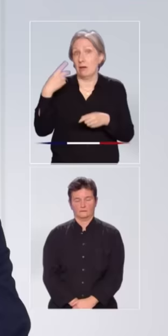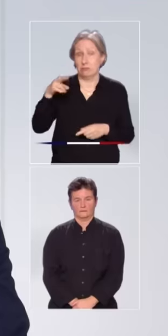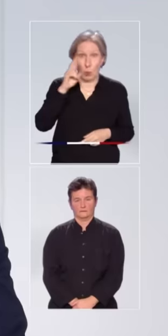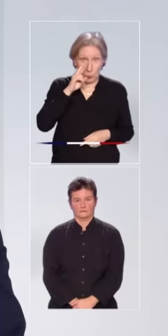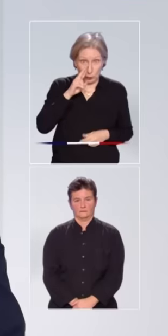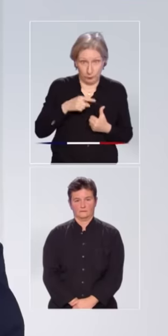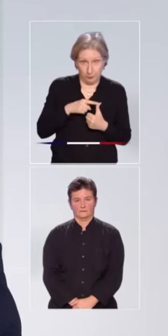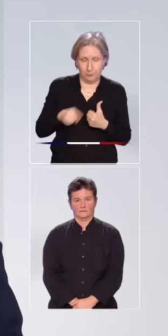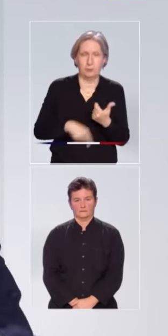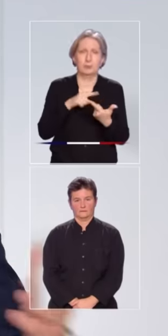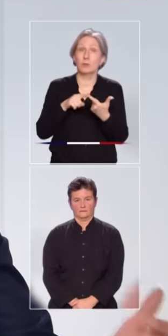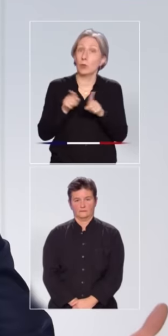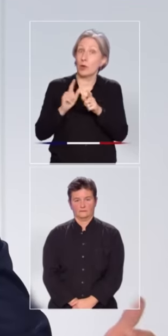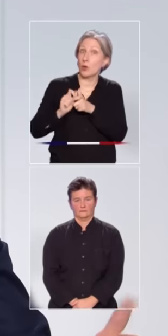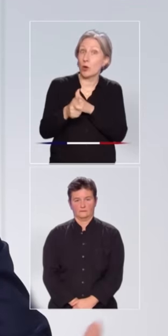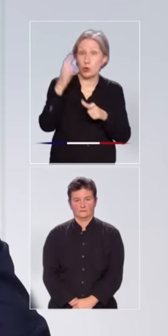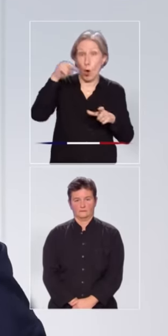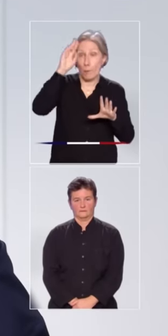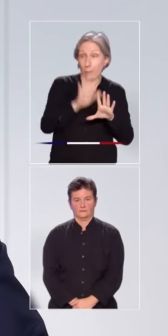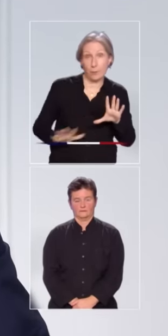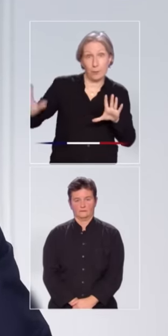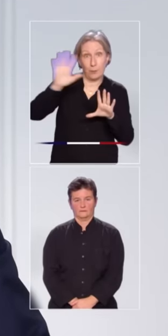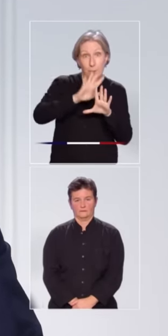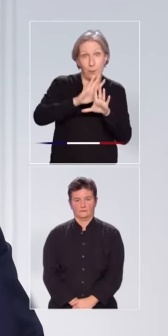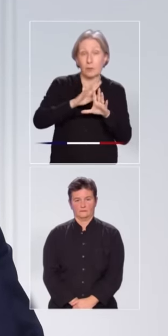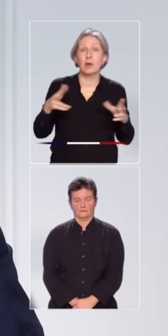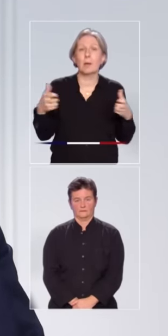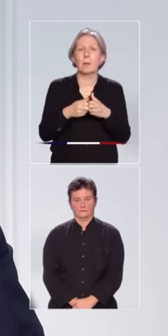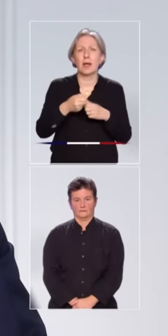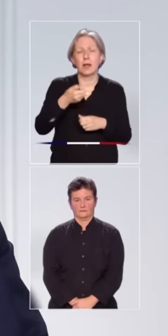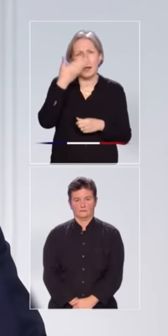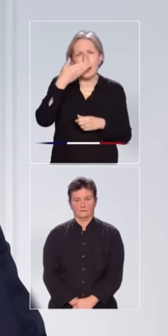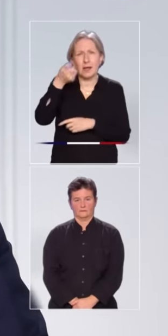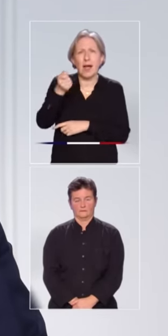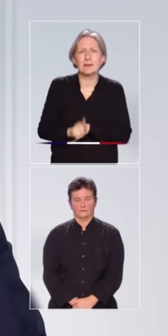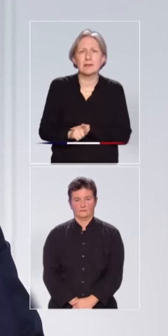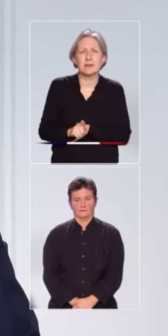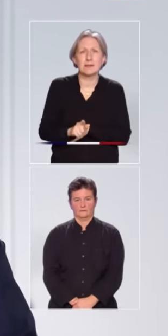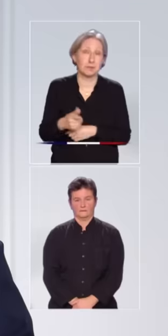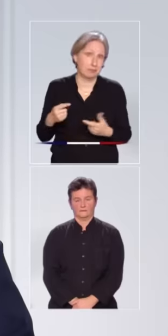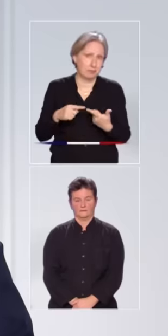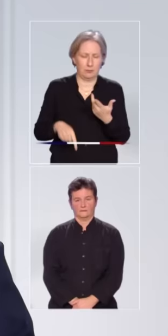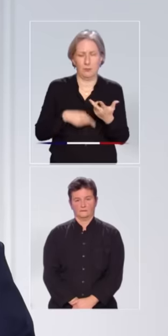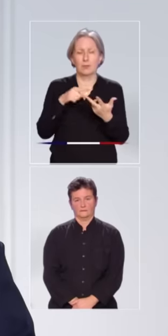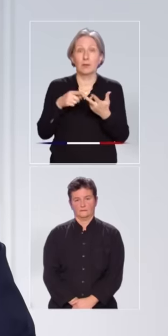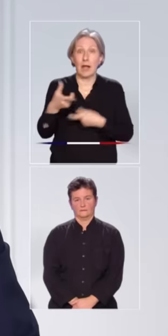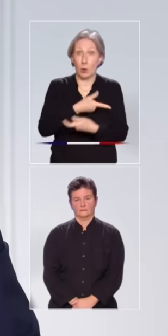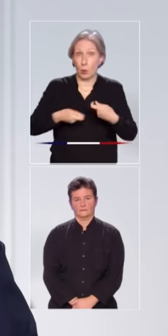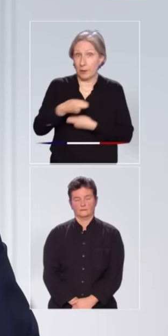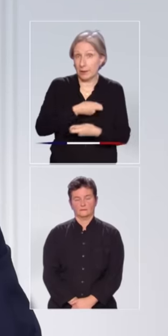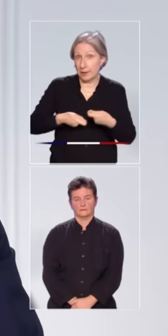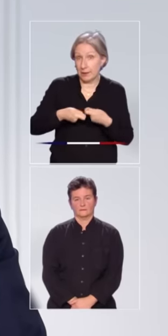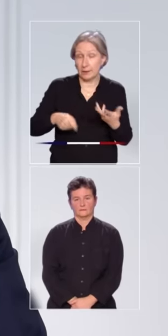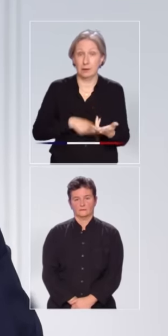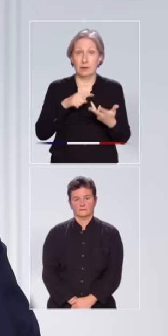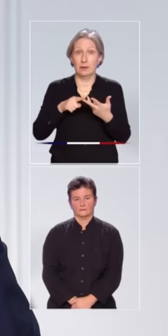avons subi les conséquences en Europe, le prix du gaz, la situation de notre économie, le